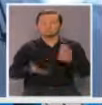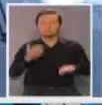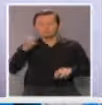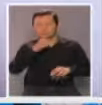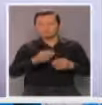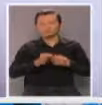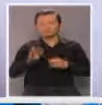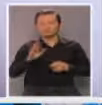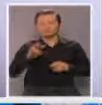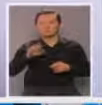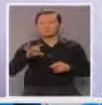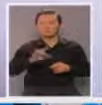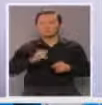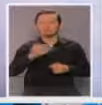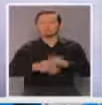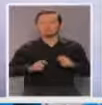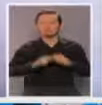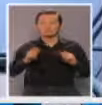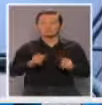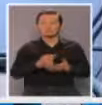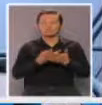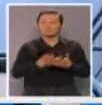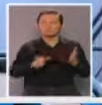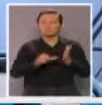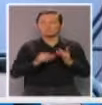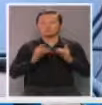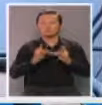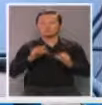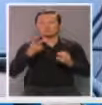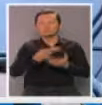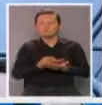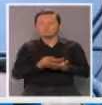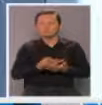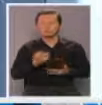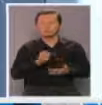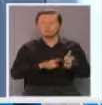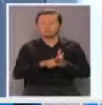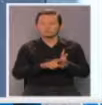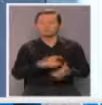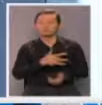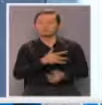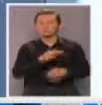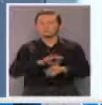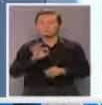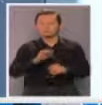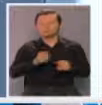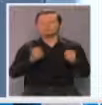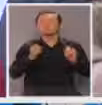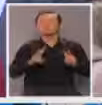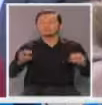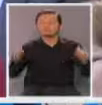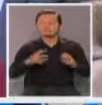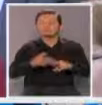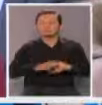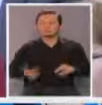городе Кульсары был открыт центр гемодиализа на 6 койко-мест и нейроинсультное отделение. Выступивший на торжественном